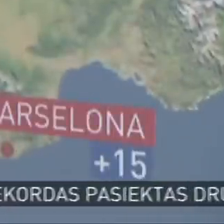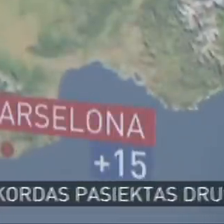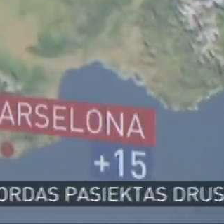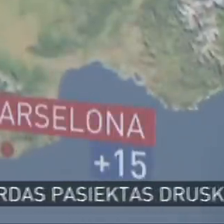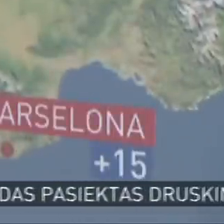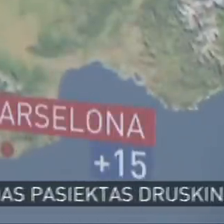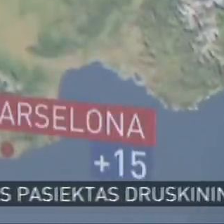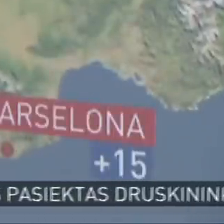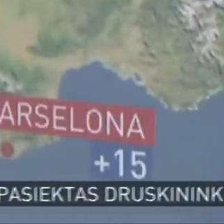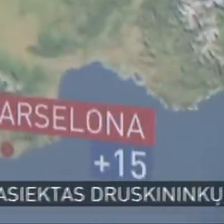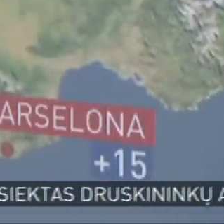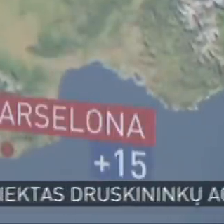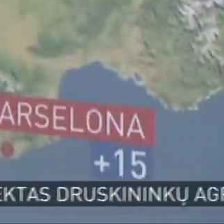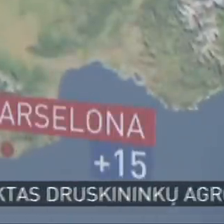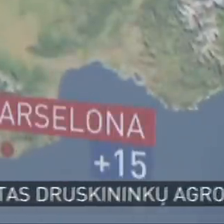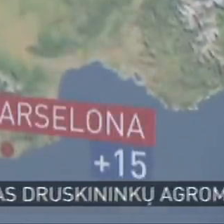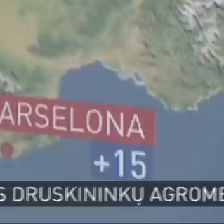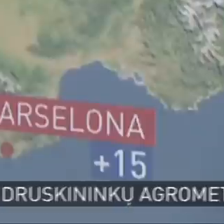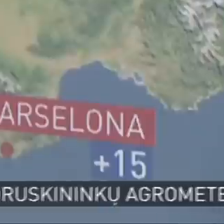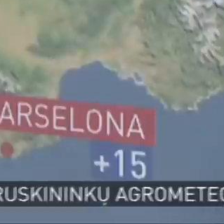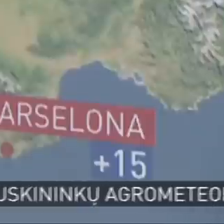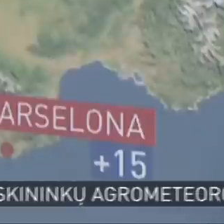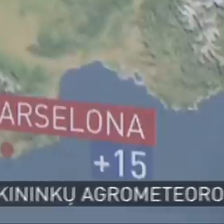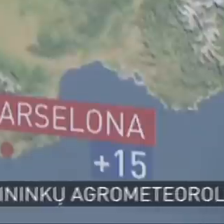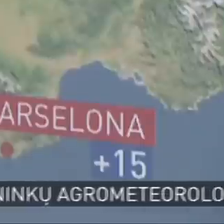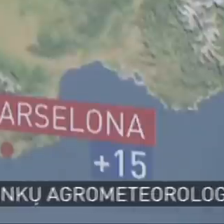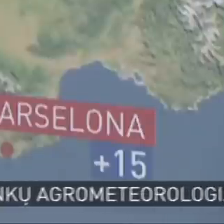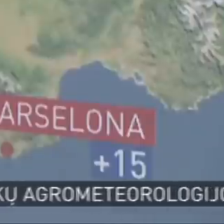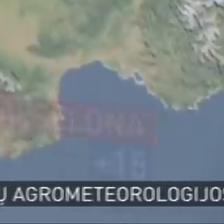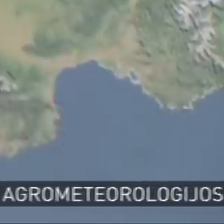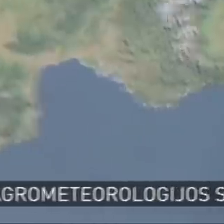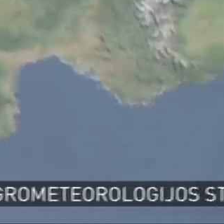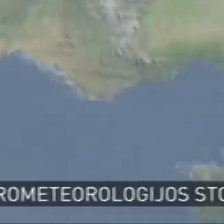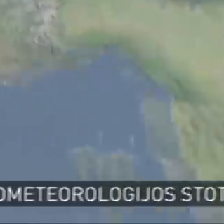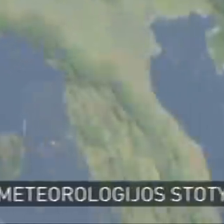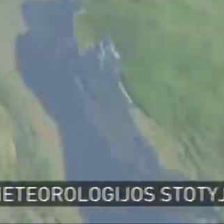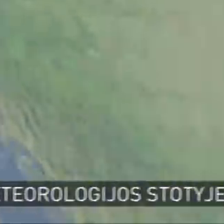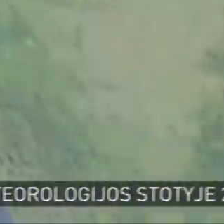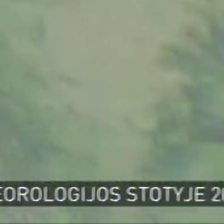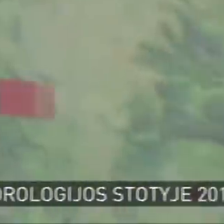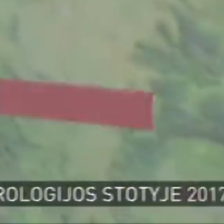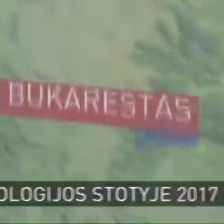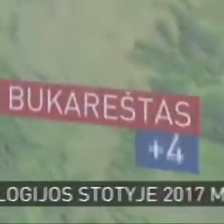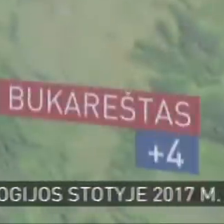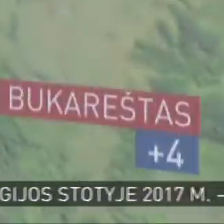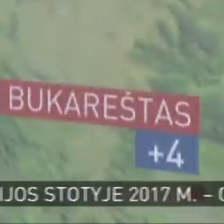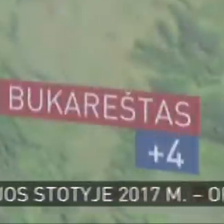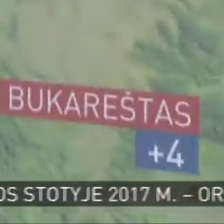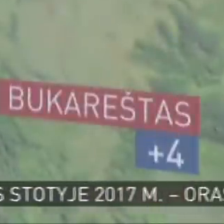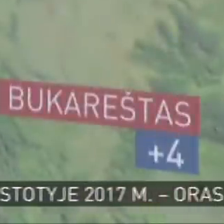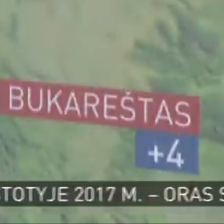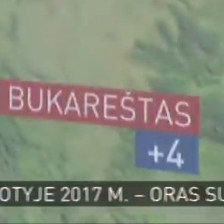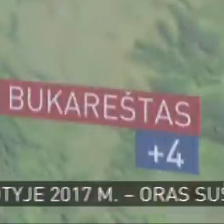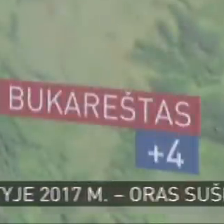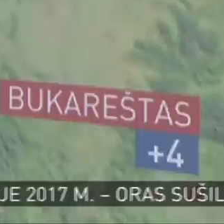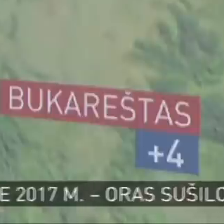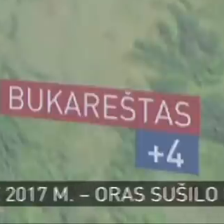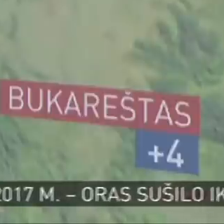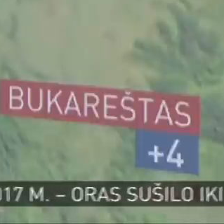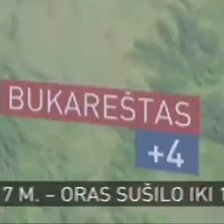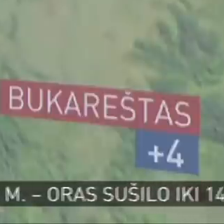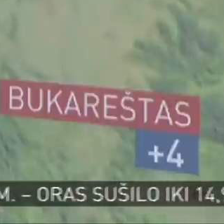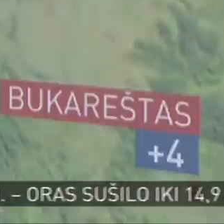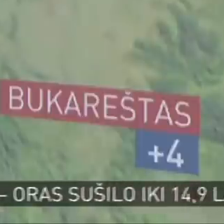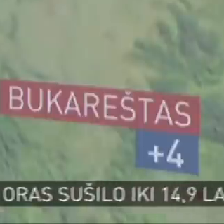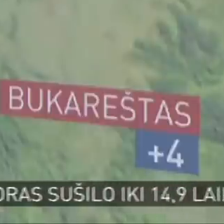laipsnių Madride, Lisabonoje iki 20 ir žinoma be lietaus. Tuo metu Italijos sostinė palis 15 laipsnių, vėsesnė,